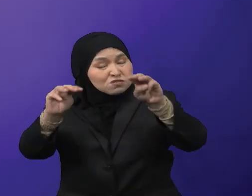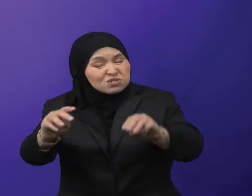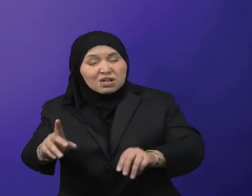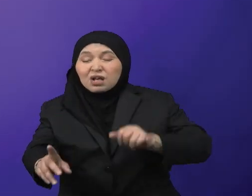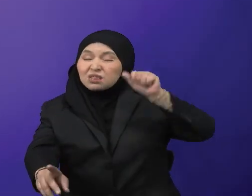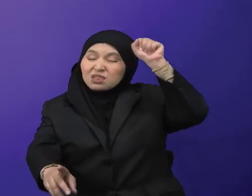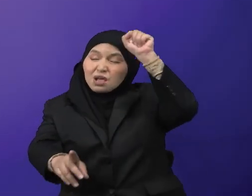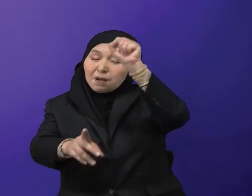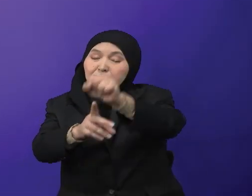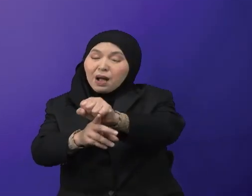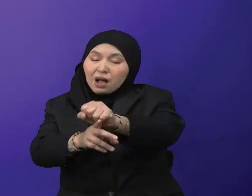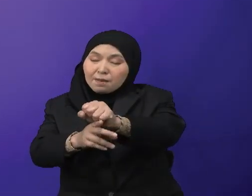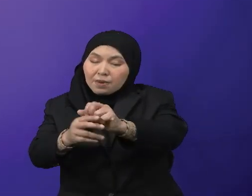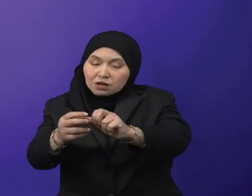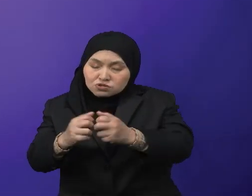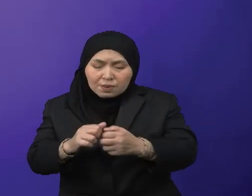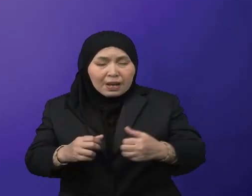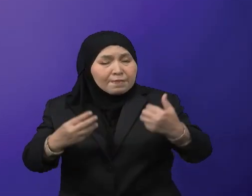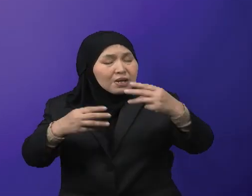Allah Allah